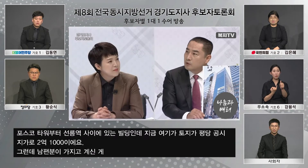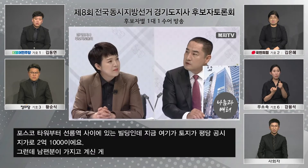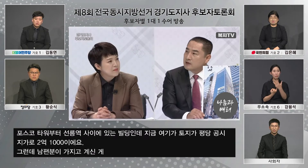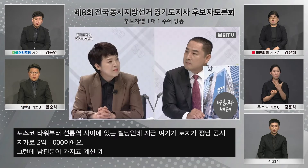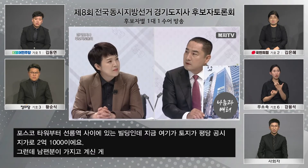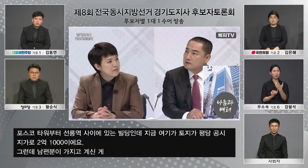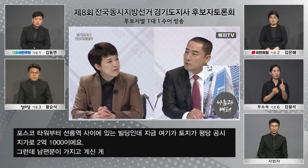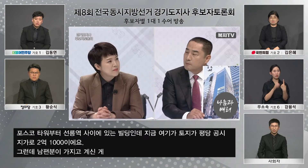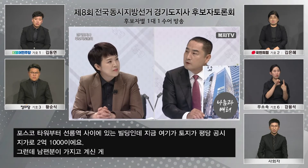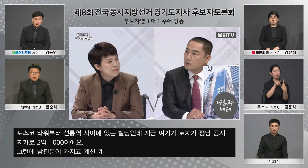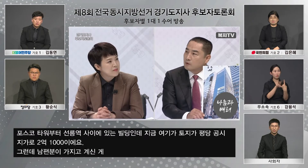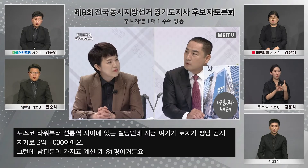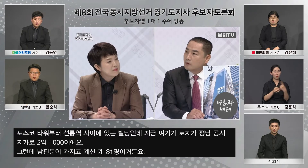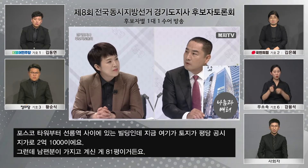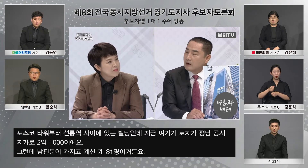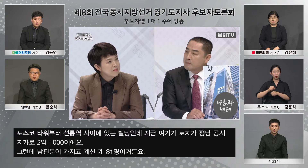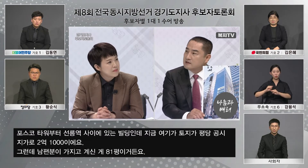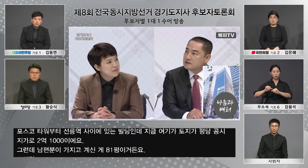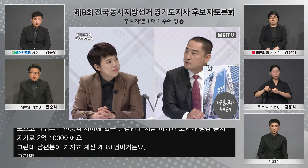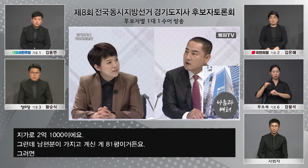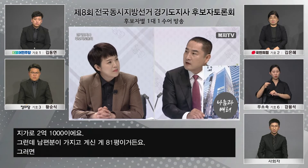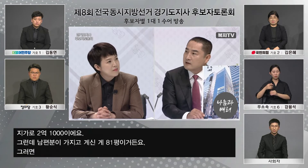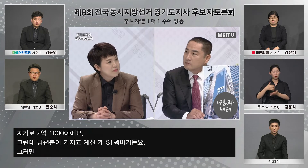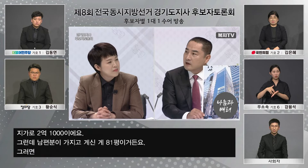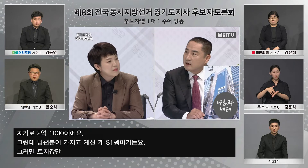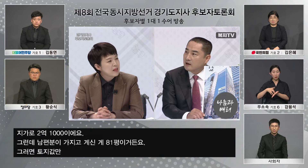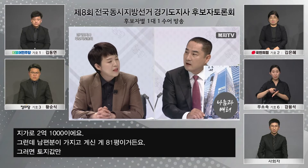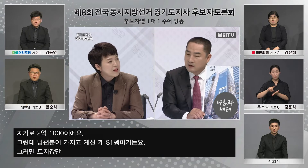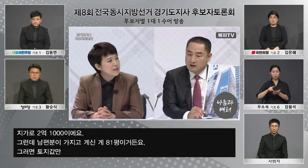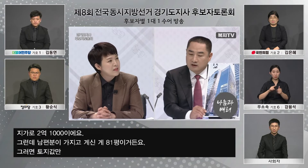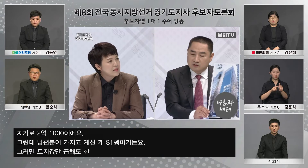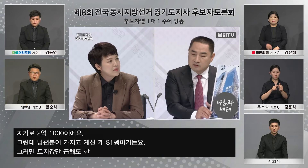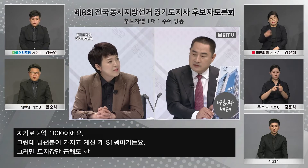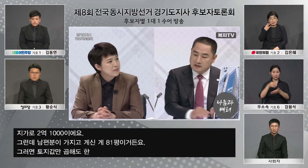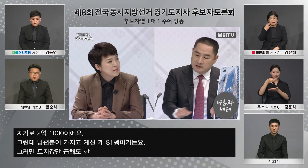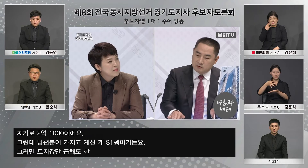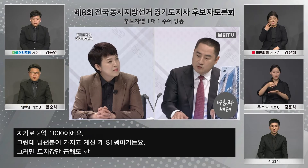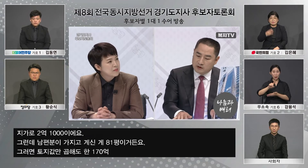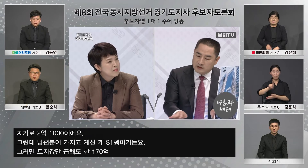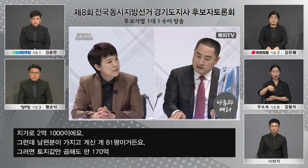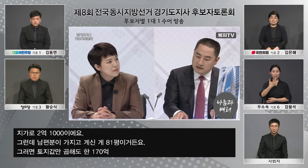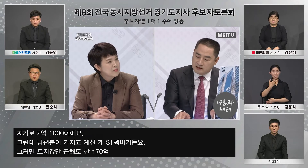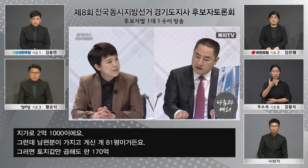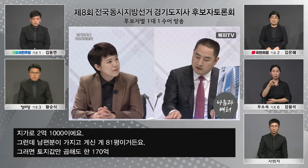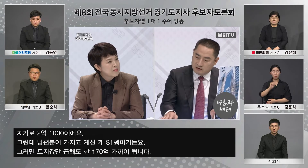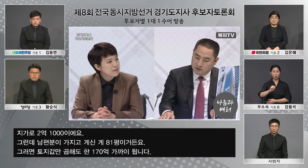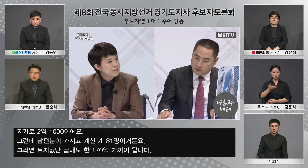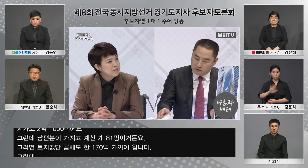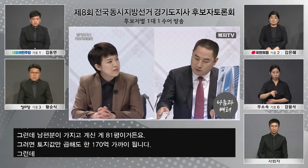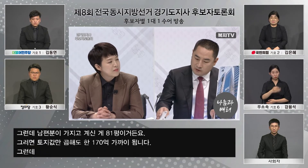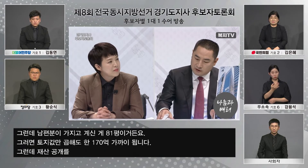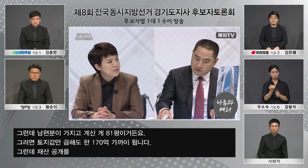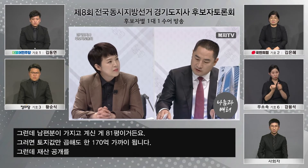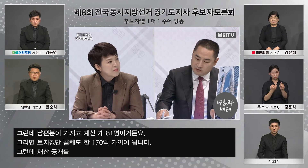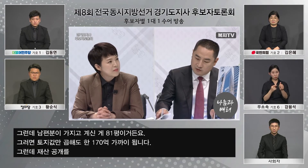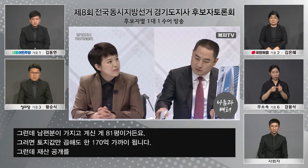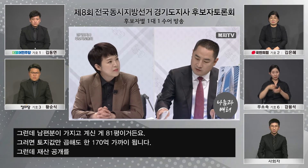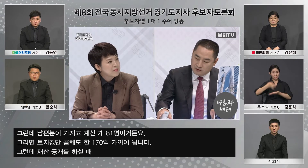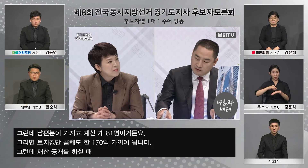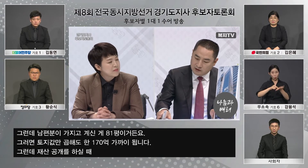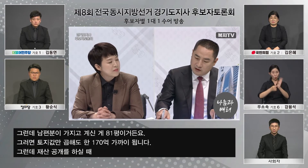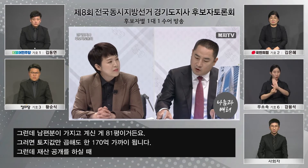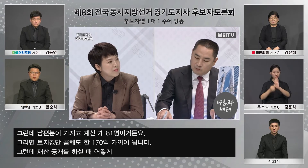그러면 토지값만 곱해도 한 170억 가까이 됩니다. 네네. 그런데 재산 공개를 하실 때 어떻게 공개를